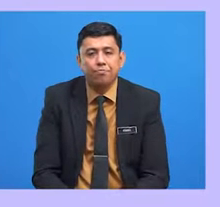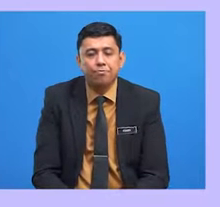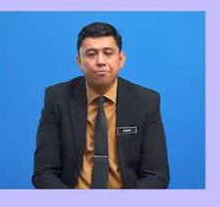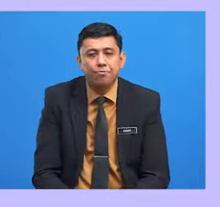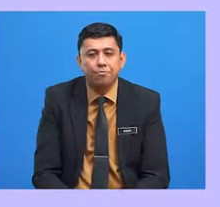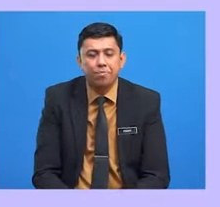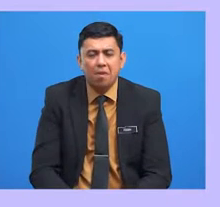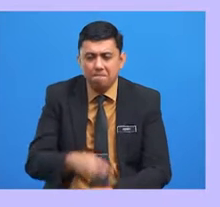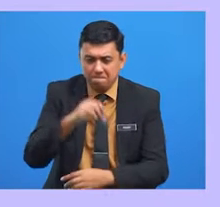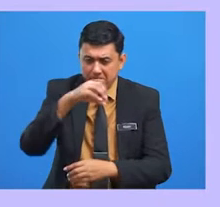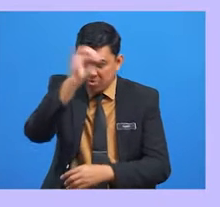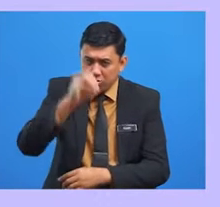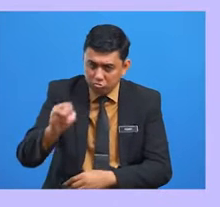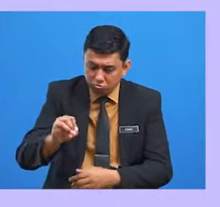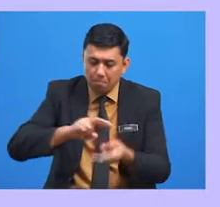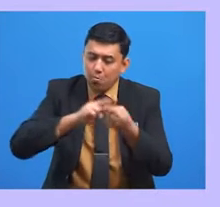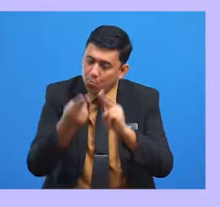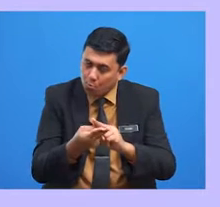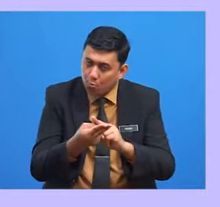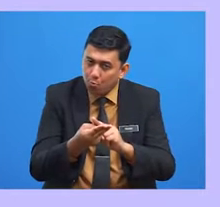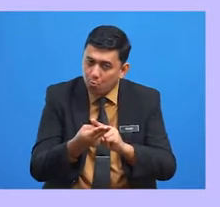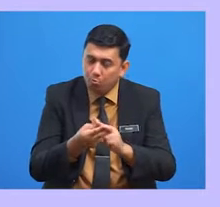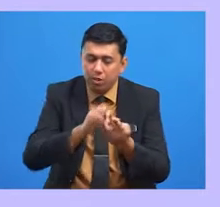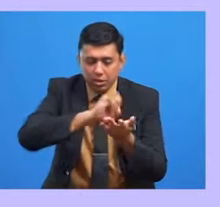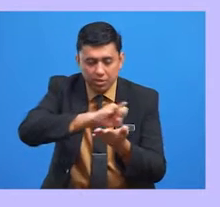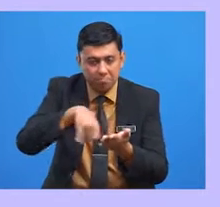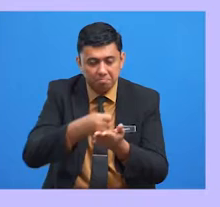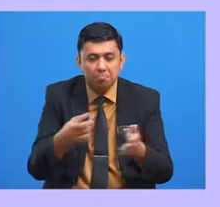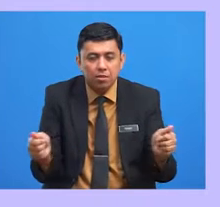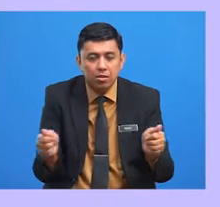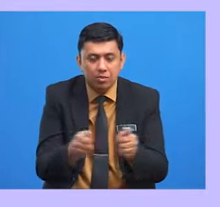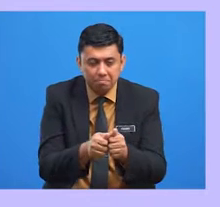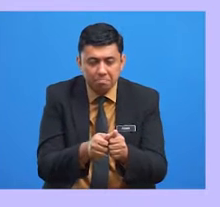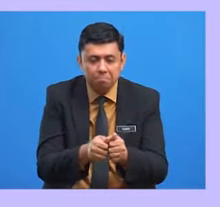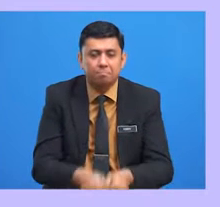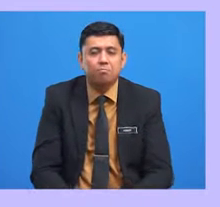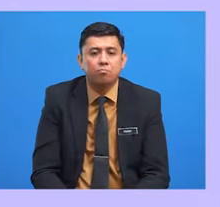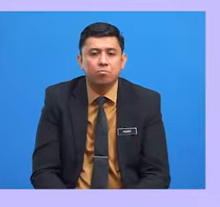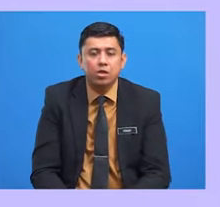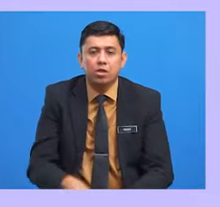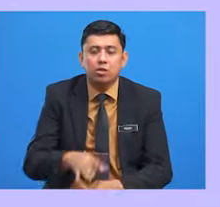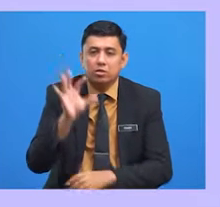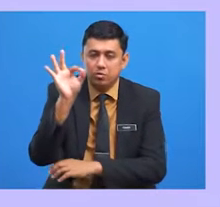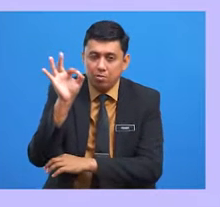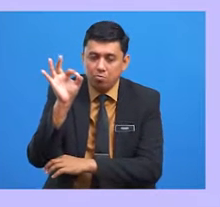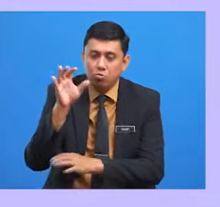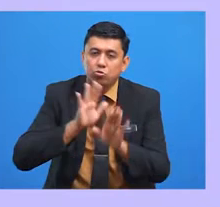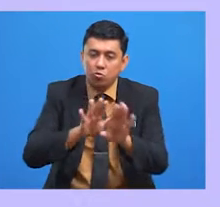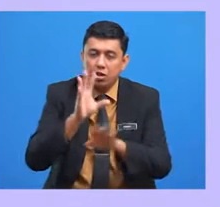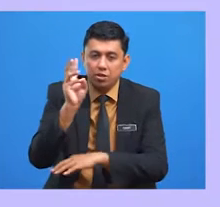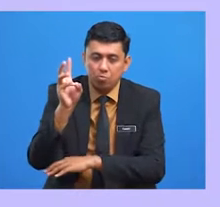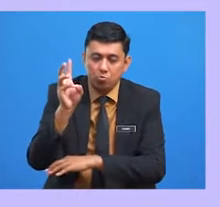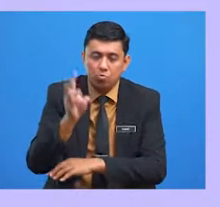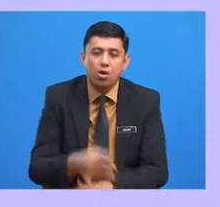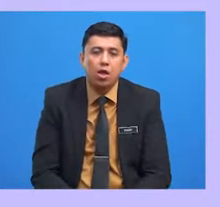perubahan kuantiti iaitu peratus perubahan kuantiti sama dengan 90 tolak 60 bahagi